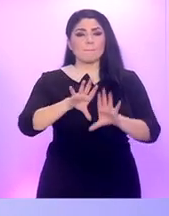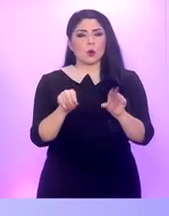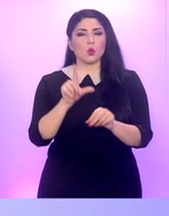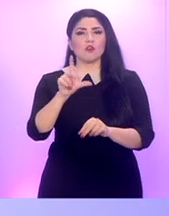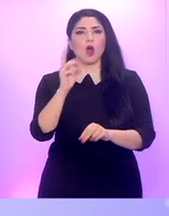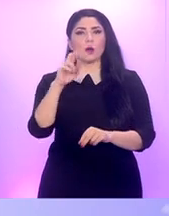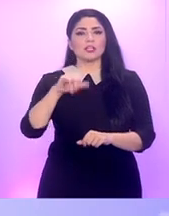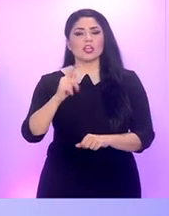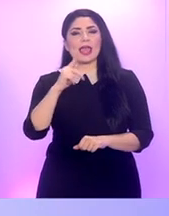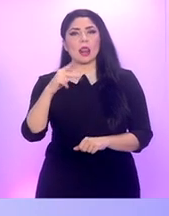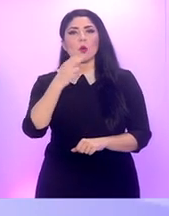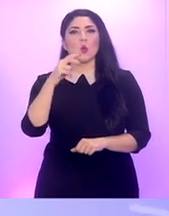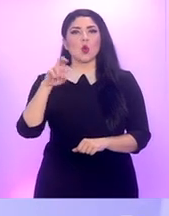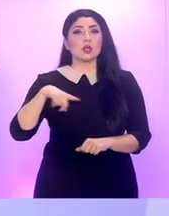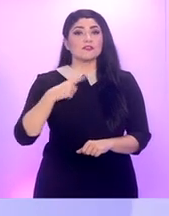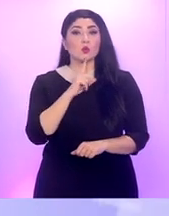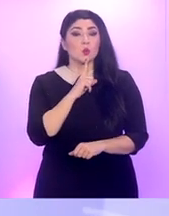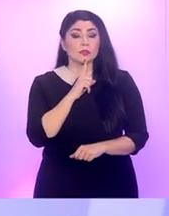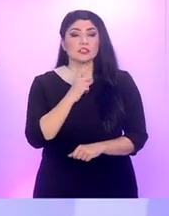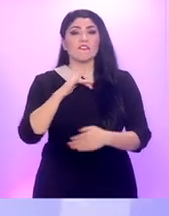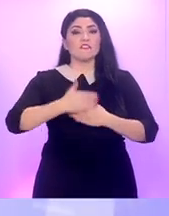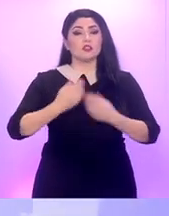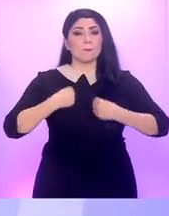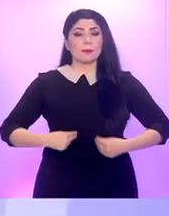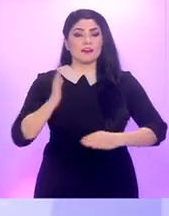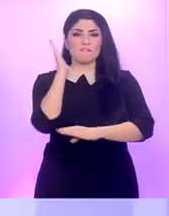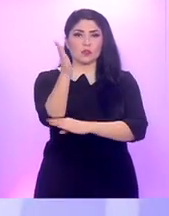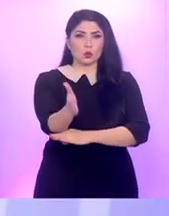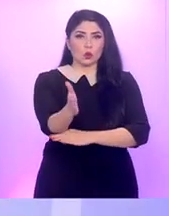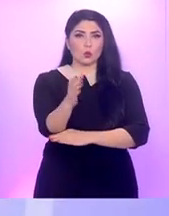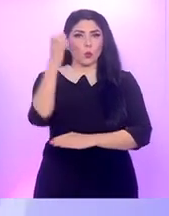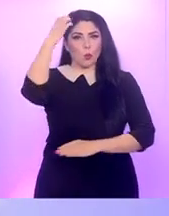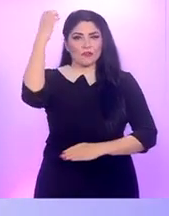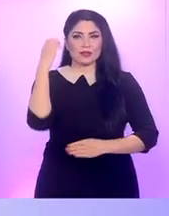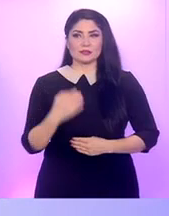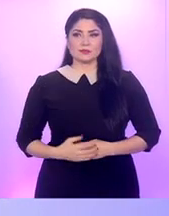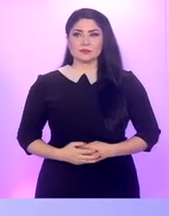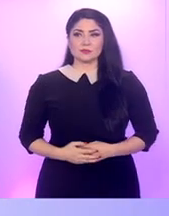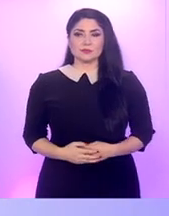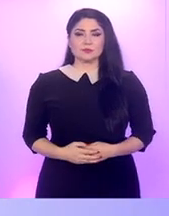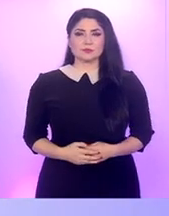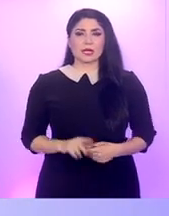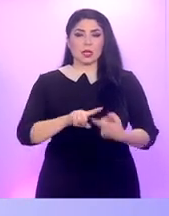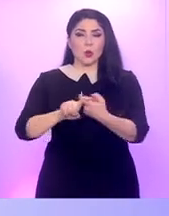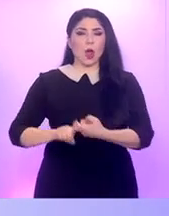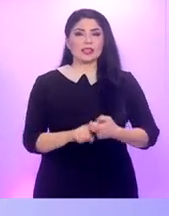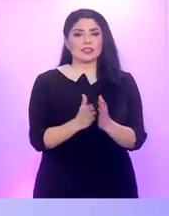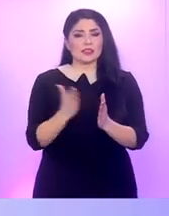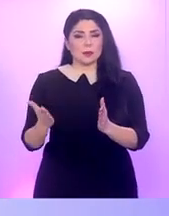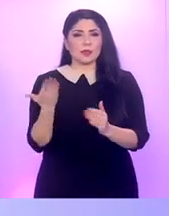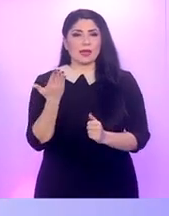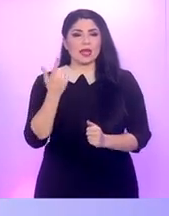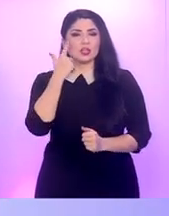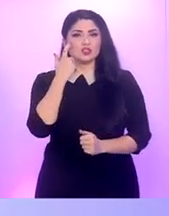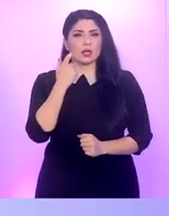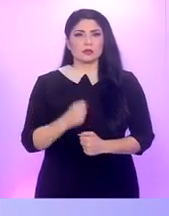Ludovic Orban, dar și cu Kelemen Hunor, să fie numiți vicepremieri în viitorul guvern, în cadrul coaliției de dreapta pe care încearcă să